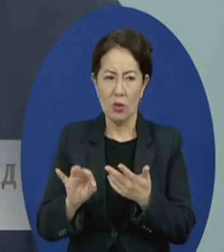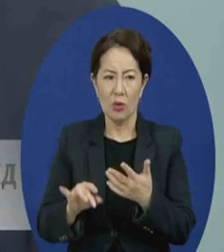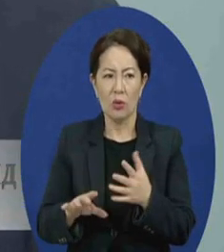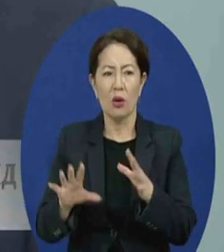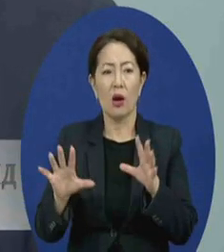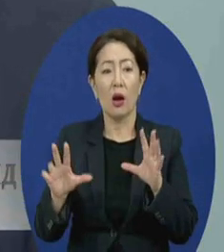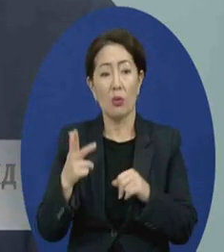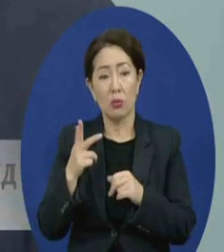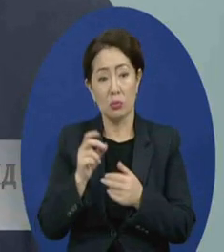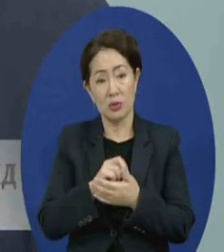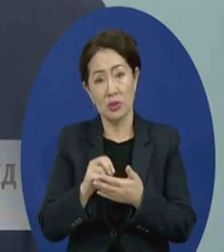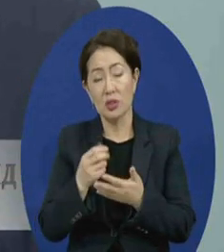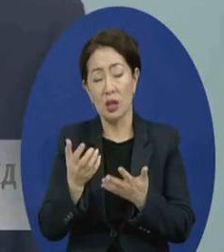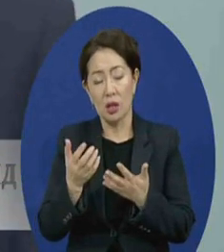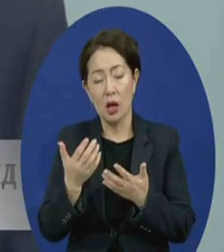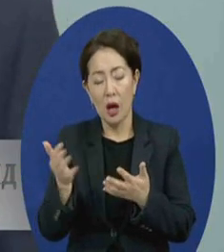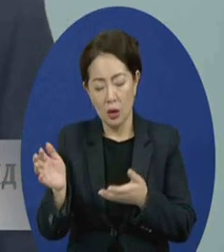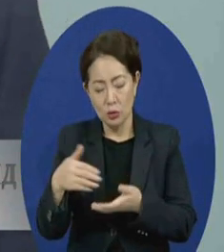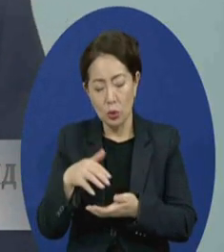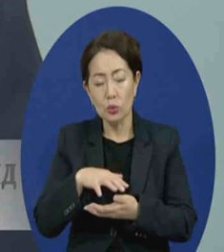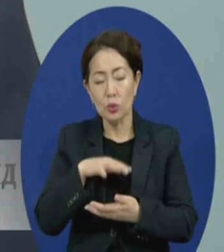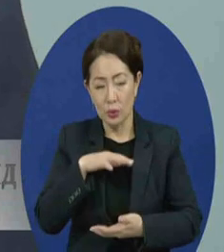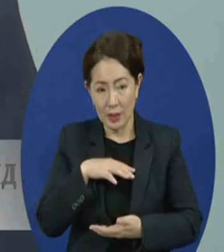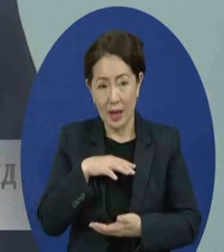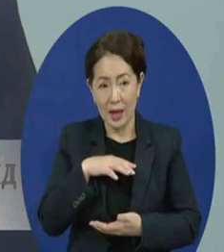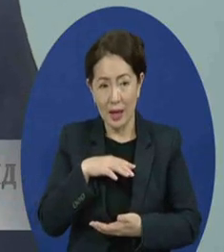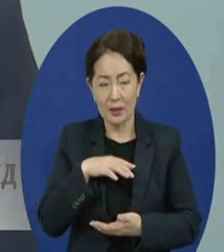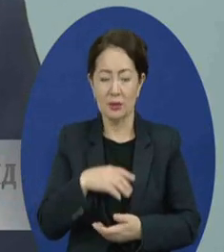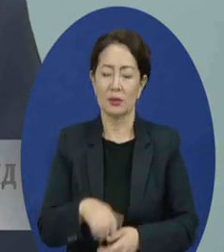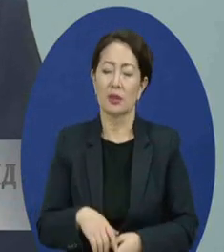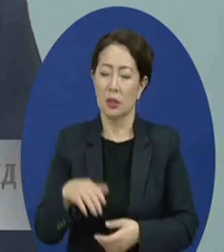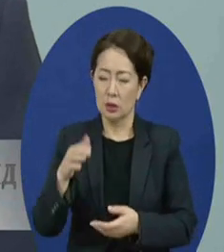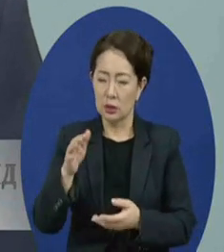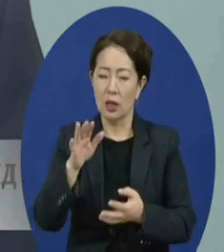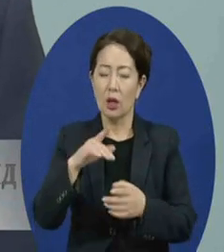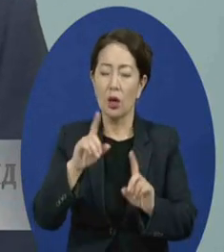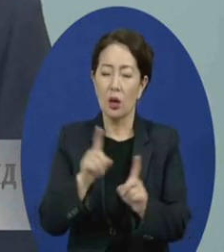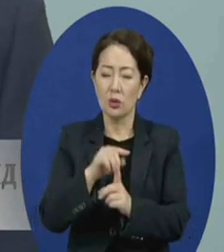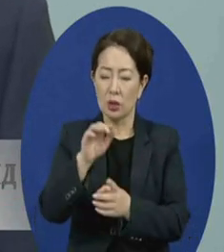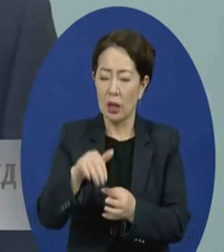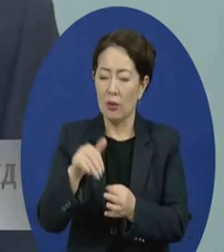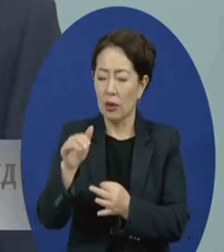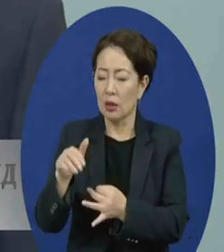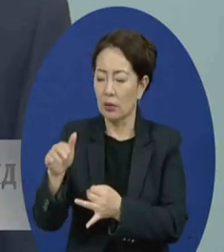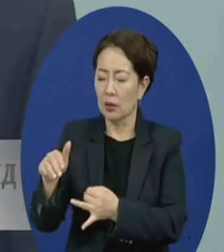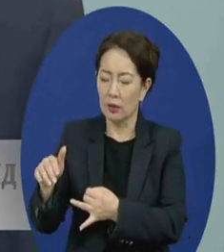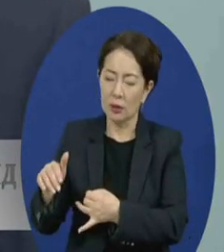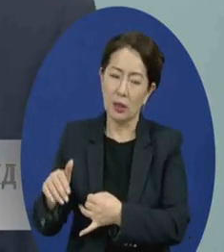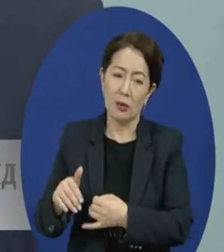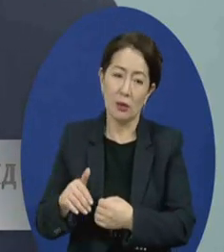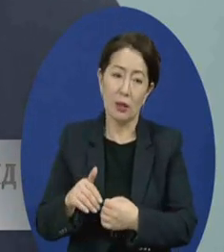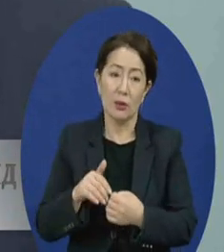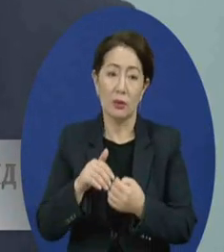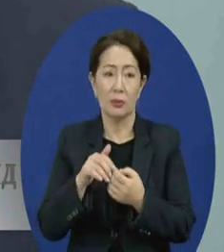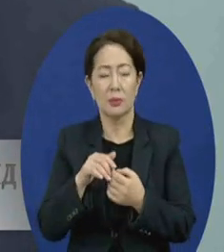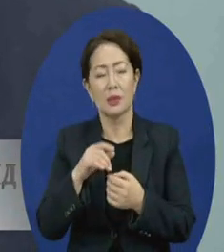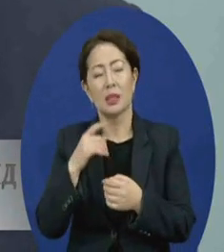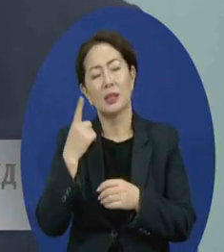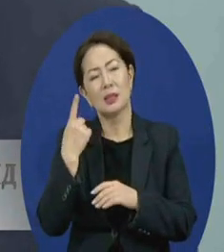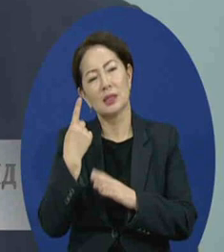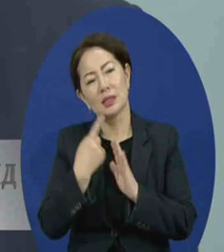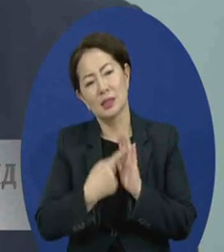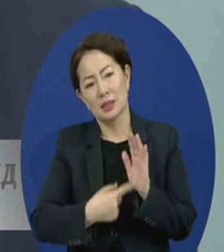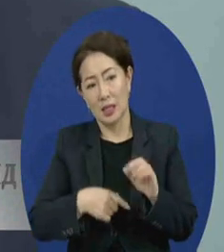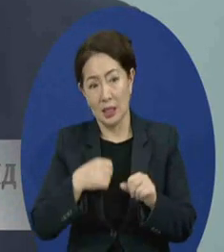11 бичиг зөвлөлдөг. За тэр нэг зөвлөлөх хэсэл зарим нь байхгүй нэг бүтэн